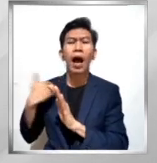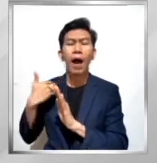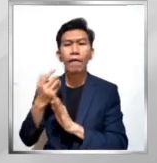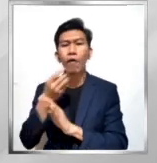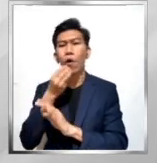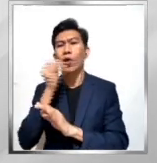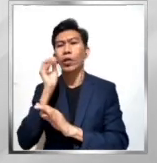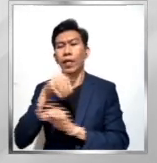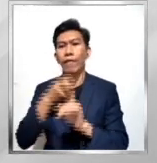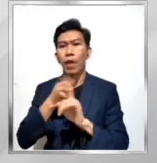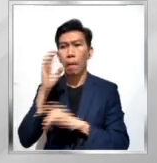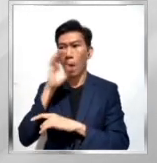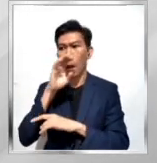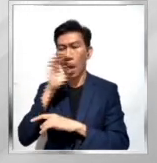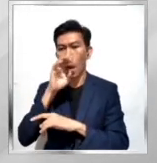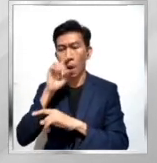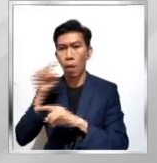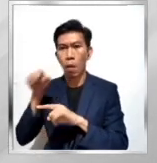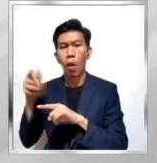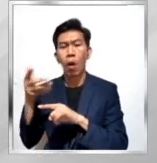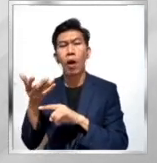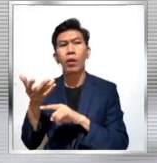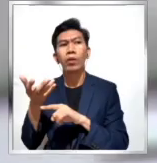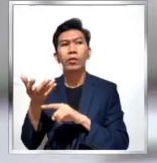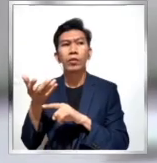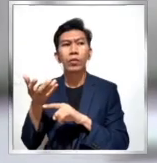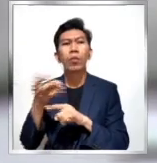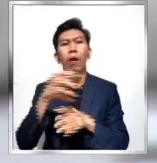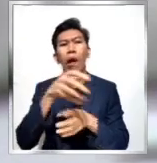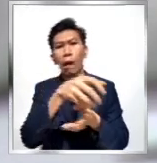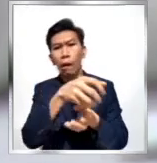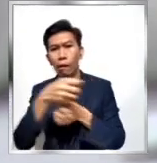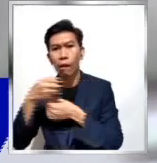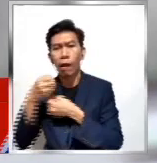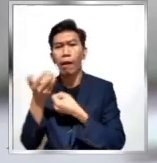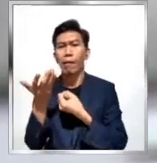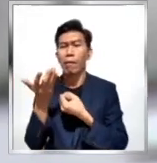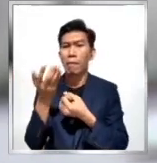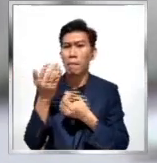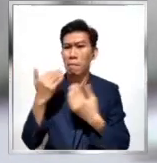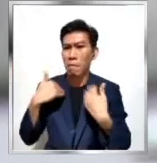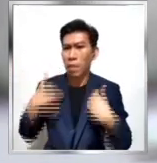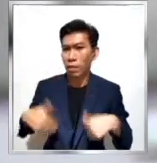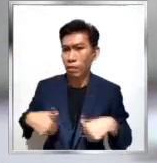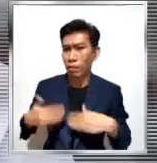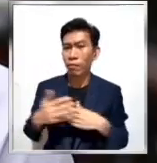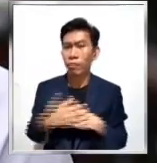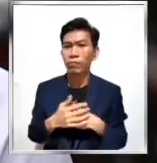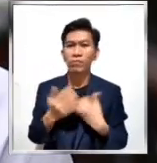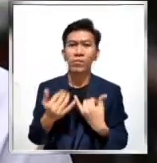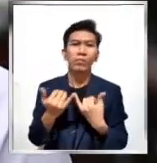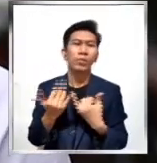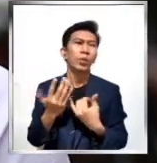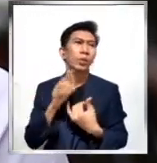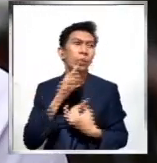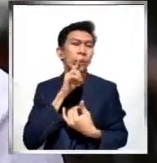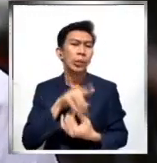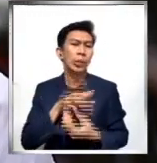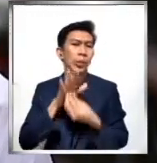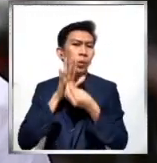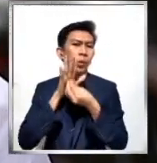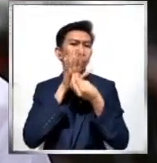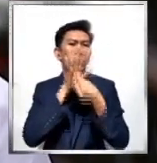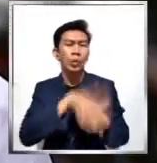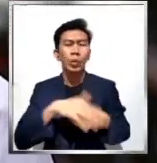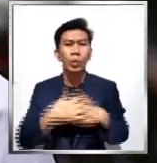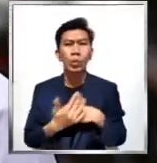po naitakas po nila yung bangkay po. Isa itong malinaw na forma ng panghaharas. For them to require and